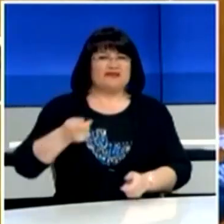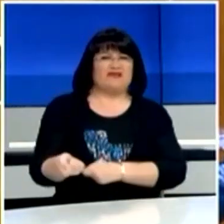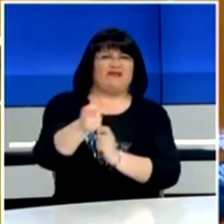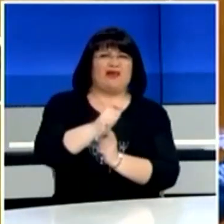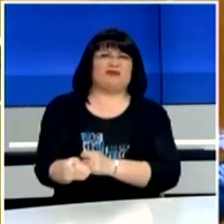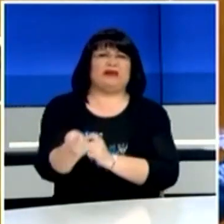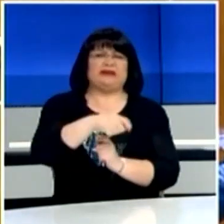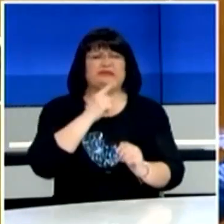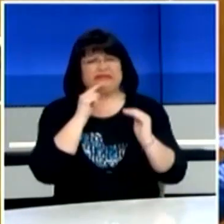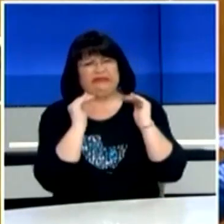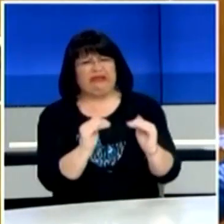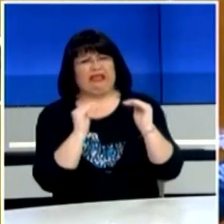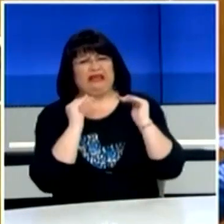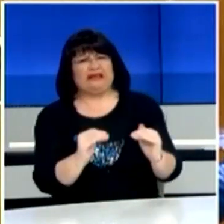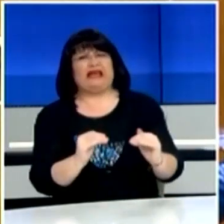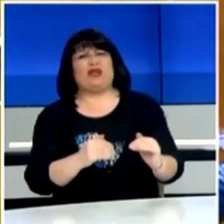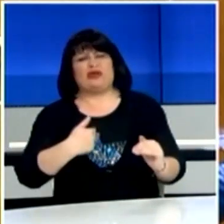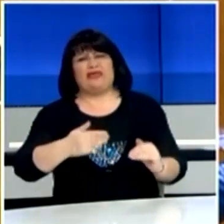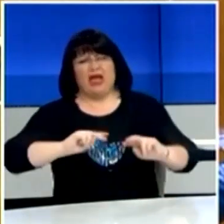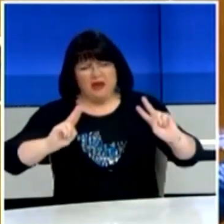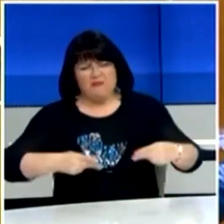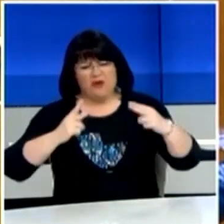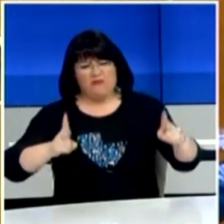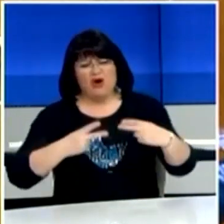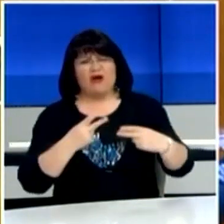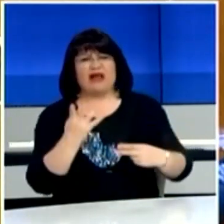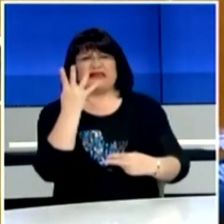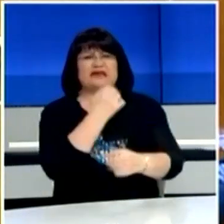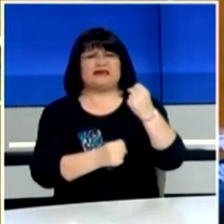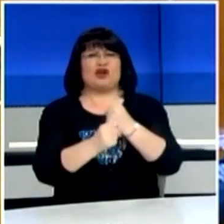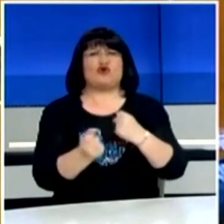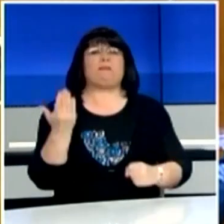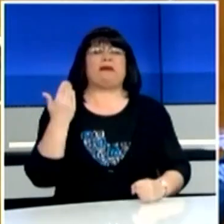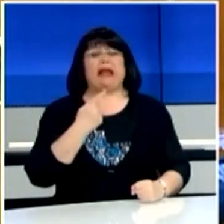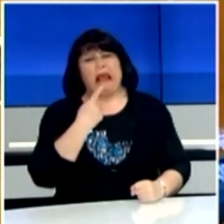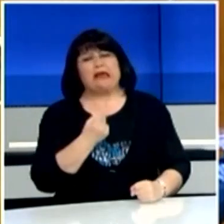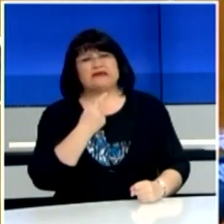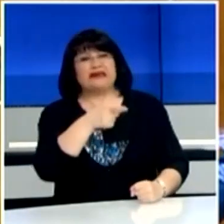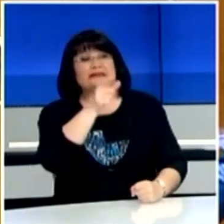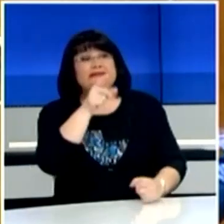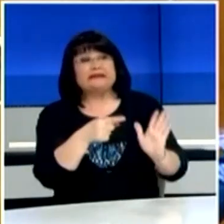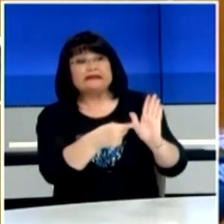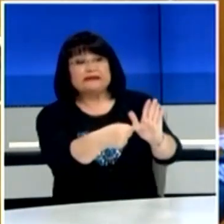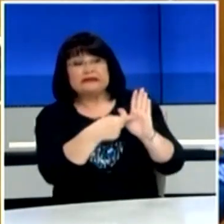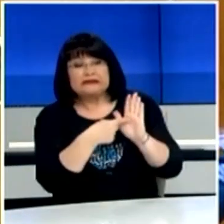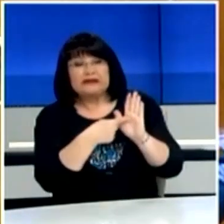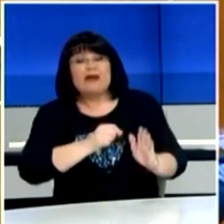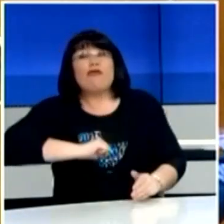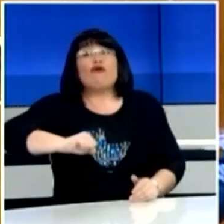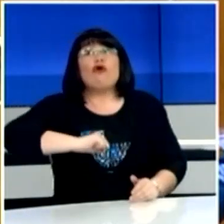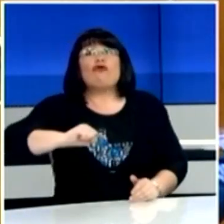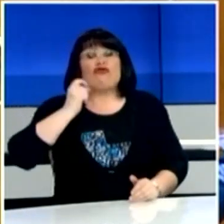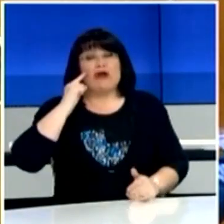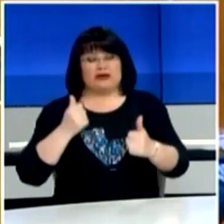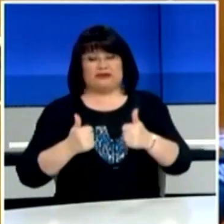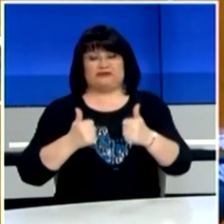με ξαναζεσταμένο φαγητό για δίθεν αποκαλύψεις πρωτετραετίας, ένα πράγμα δείχνει. Ότι φοβάστε να